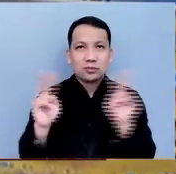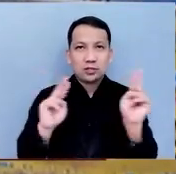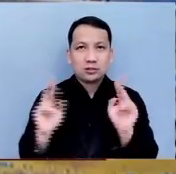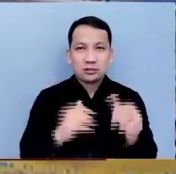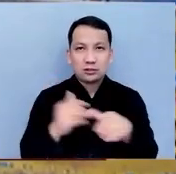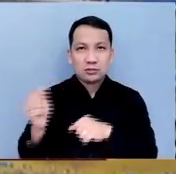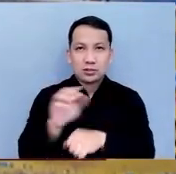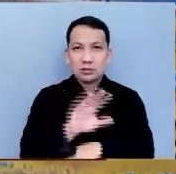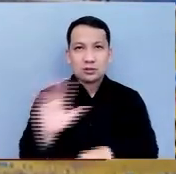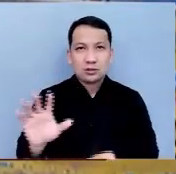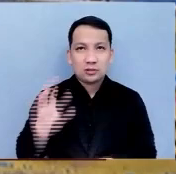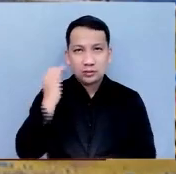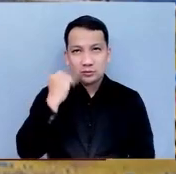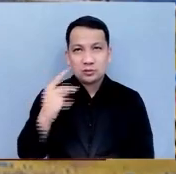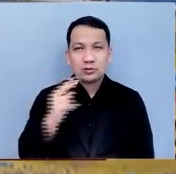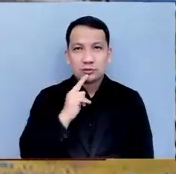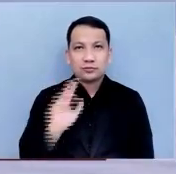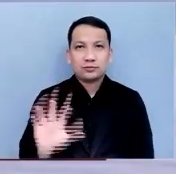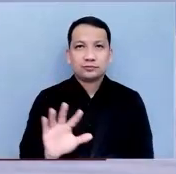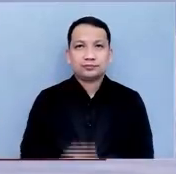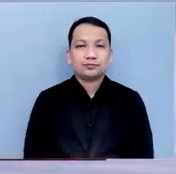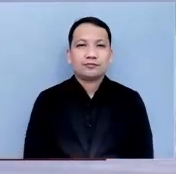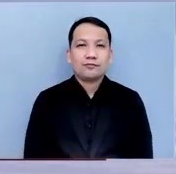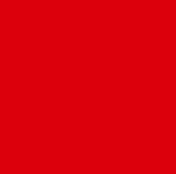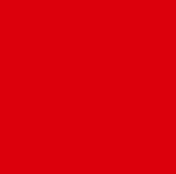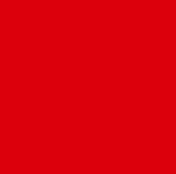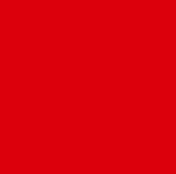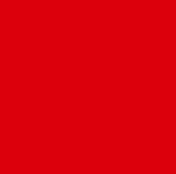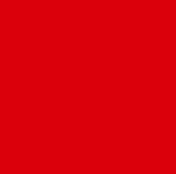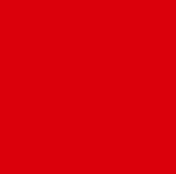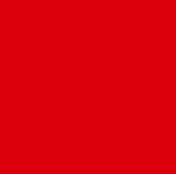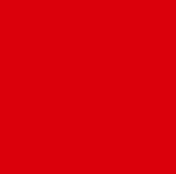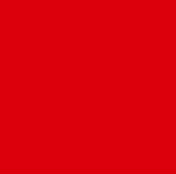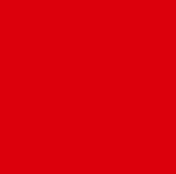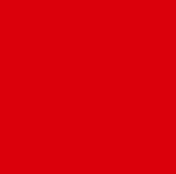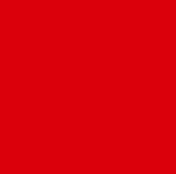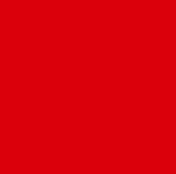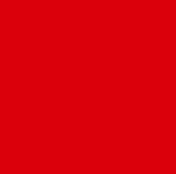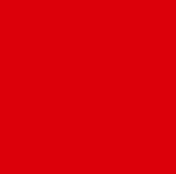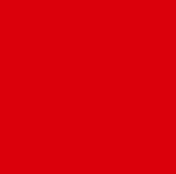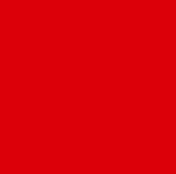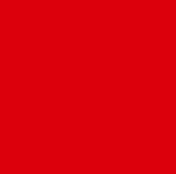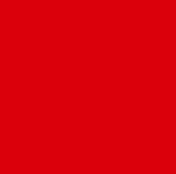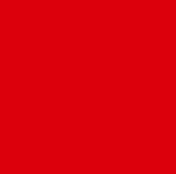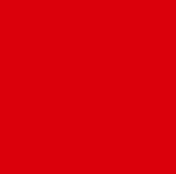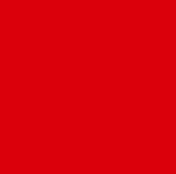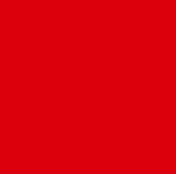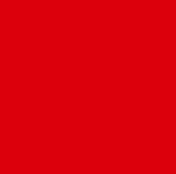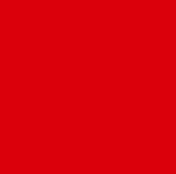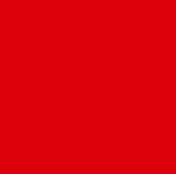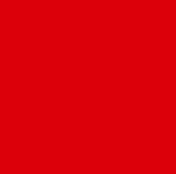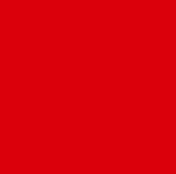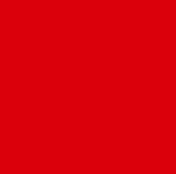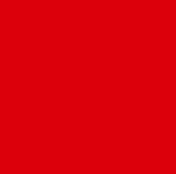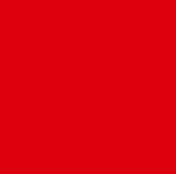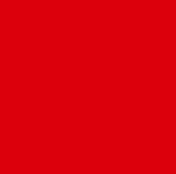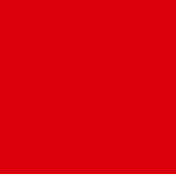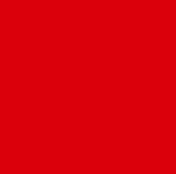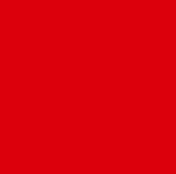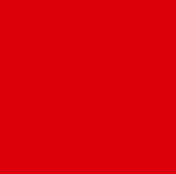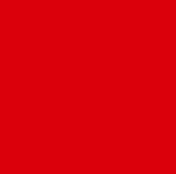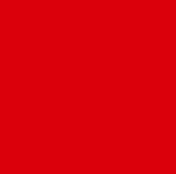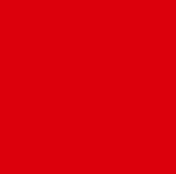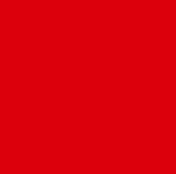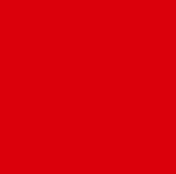frontline, Justine Punsalang, News 5. Mga kapatid, Edlinggo po, maging maalam at may pakialam sa mga